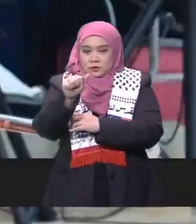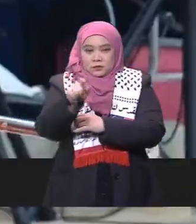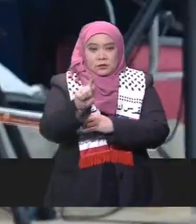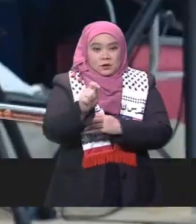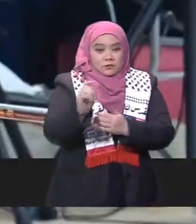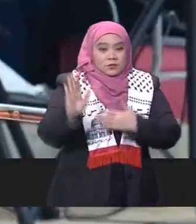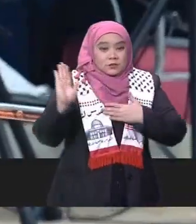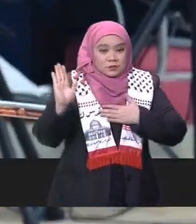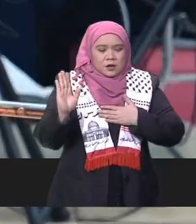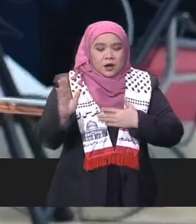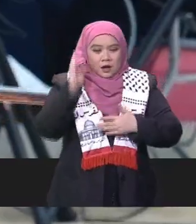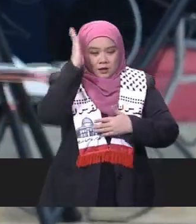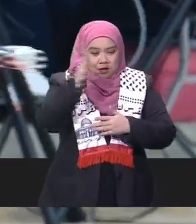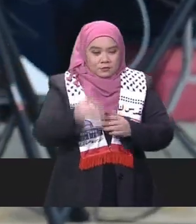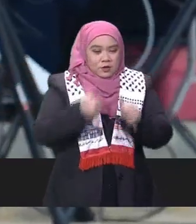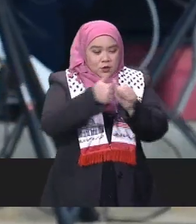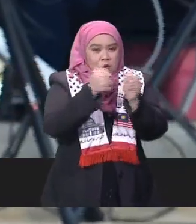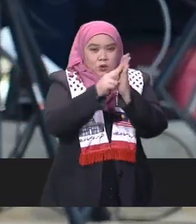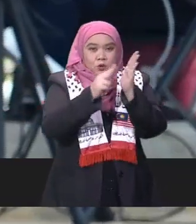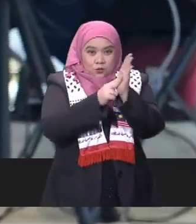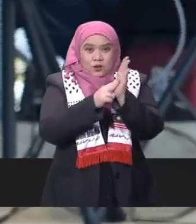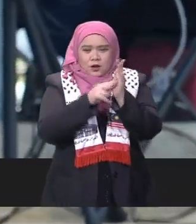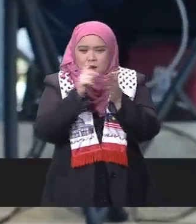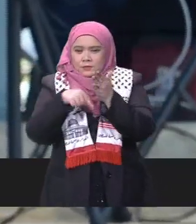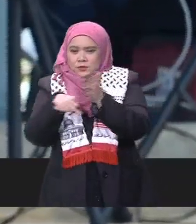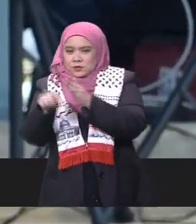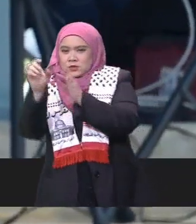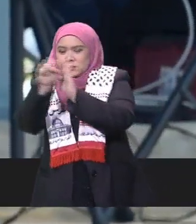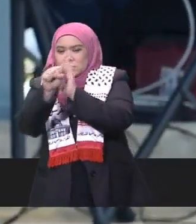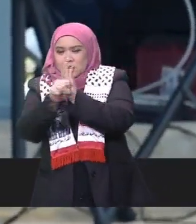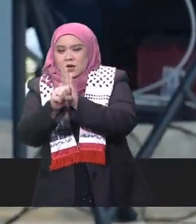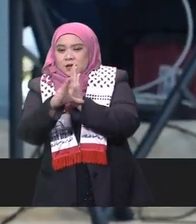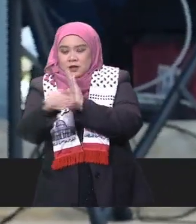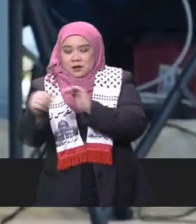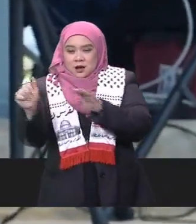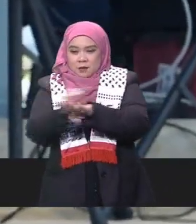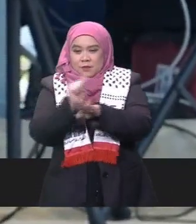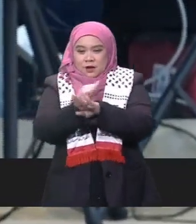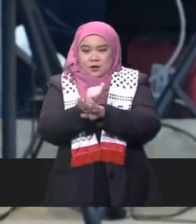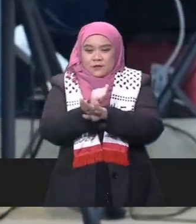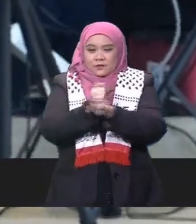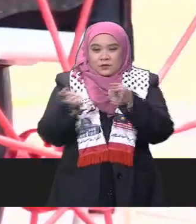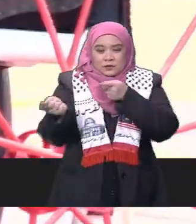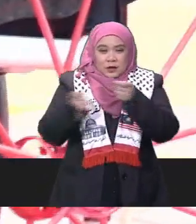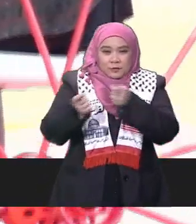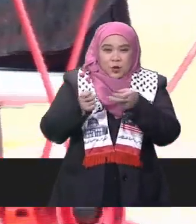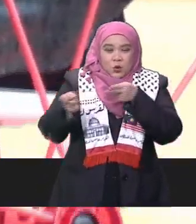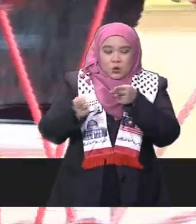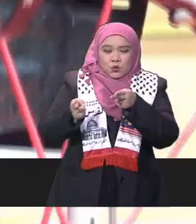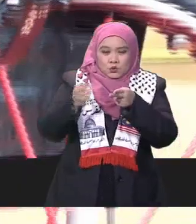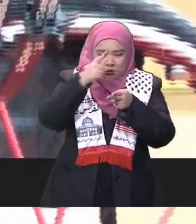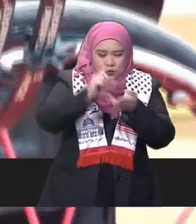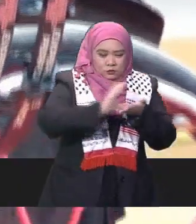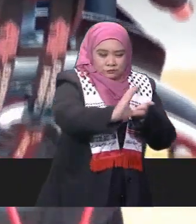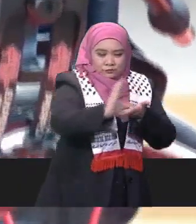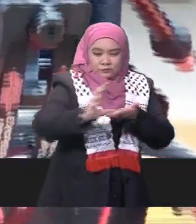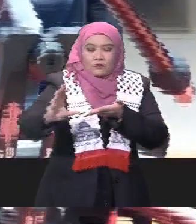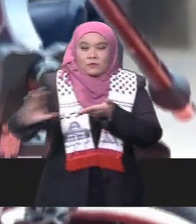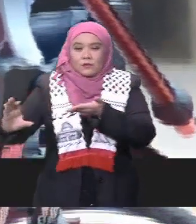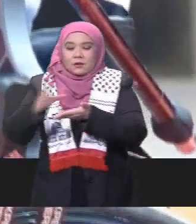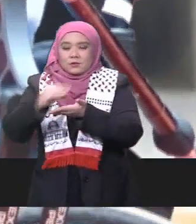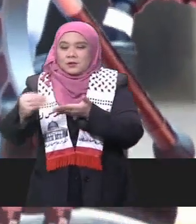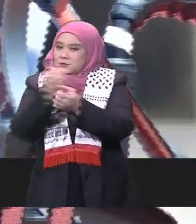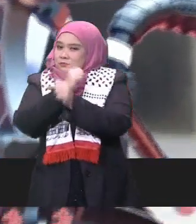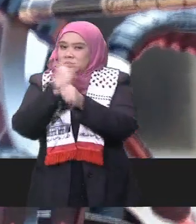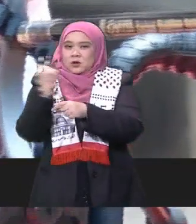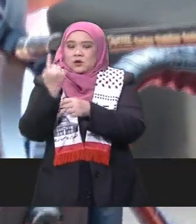akan patuh kepada segala prosedur sekaligus memastikan amalan tadbir urus yang baik dalam pengagihan dana kepada pihak terlibat. Beliau juga sentiasa terbuka